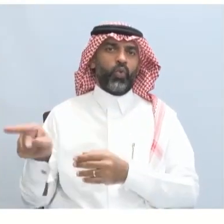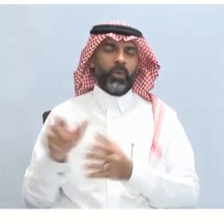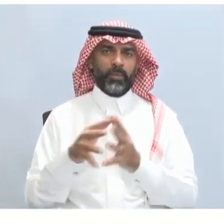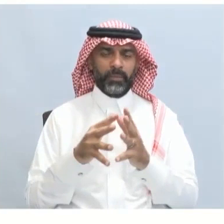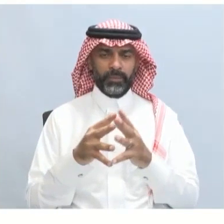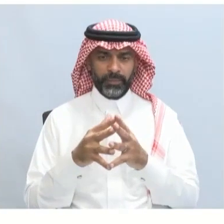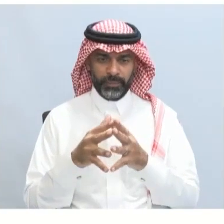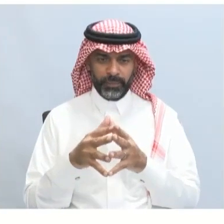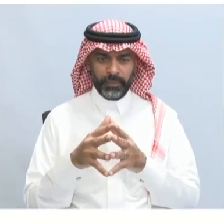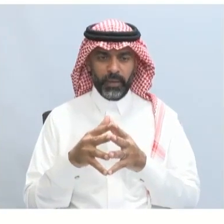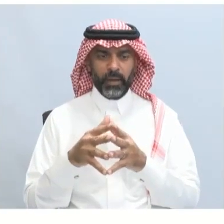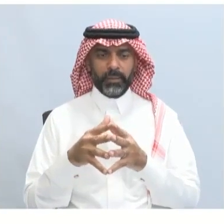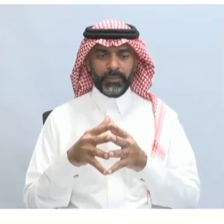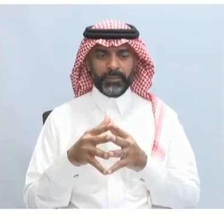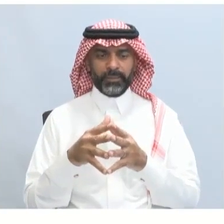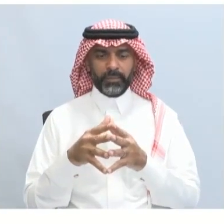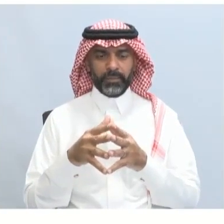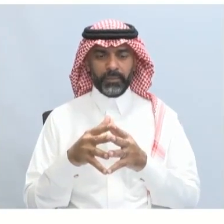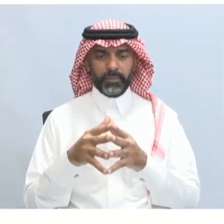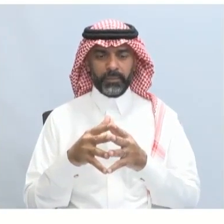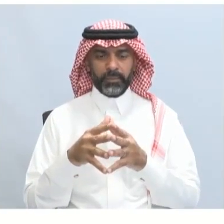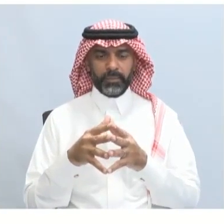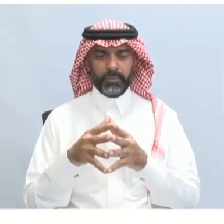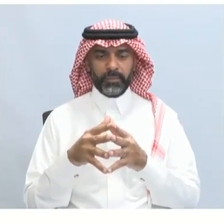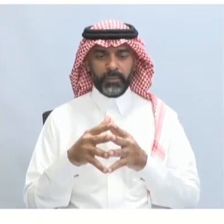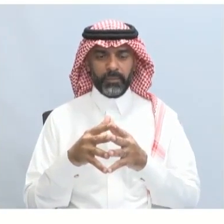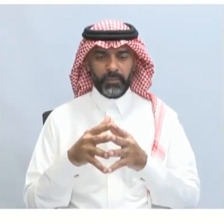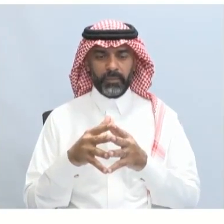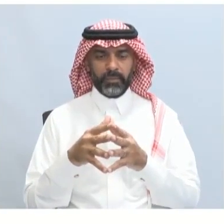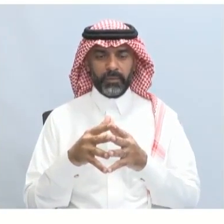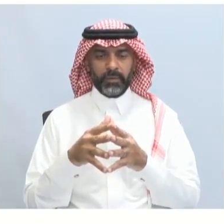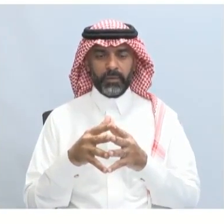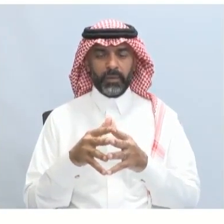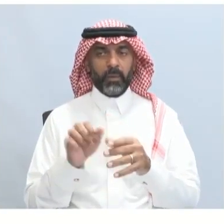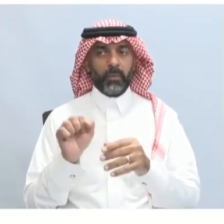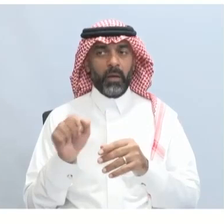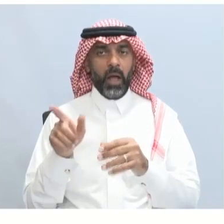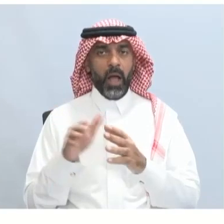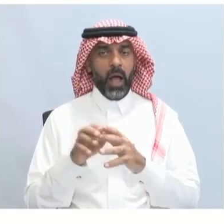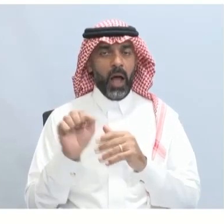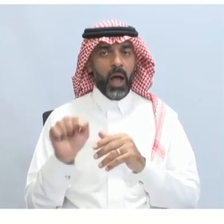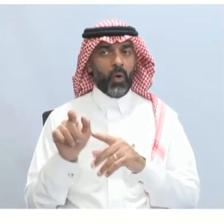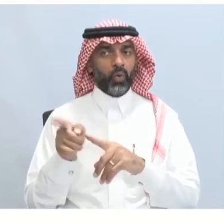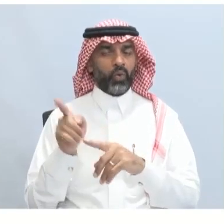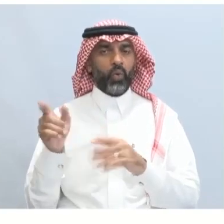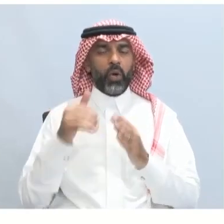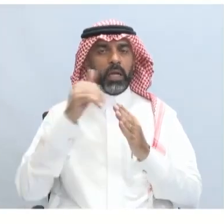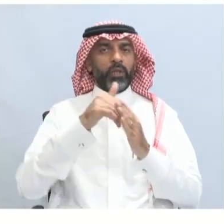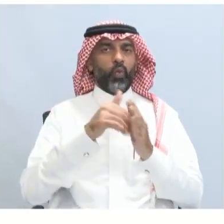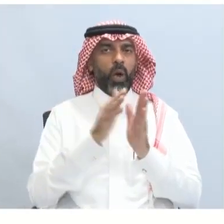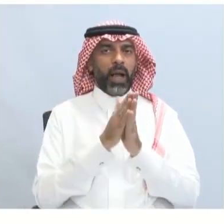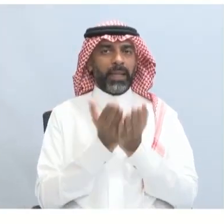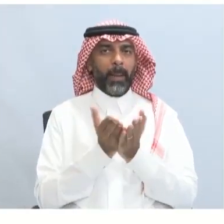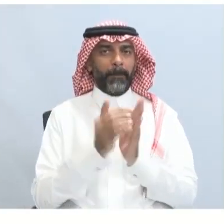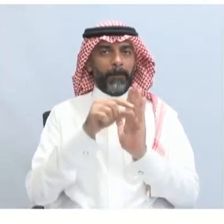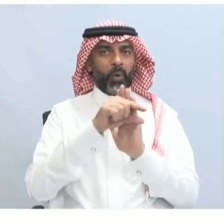بين الامرين نقول ما هو محل الحق في هذا المثال محل الحق هو محتوى الكتاب ما هو العنصر